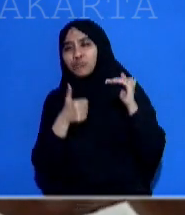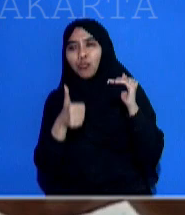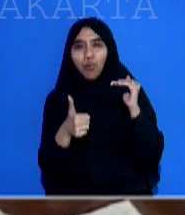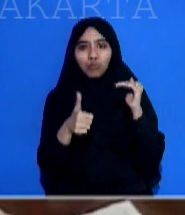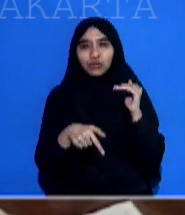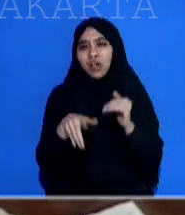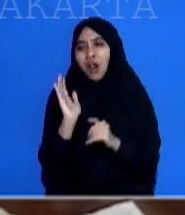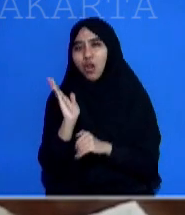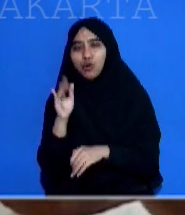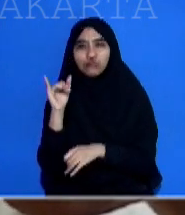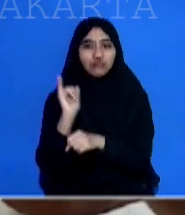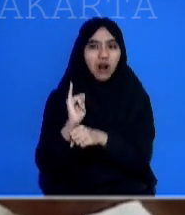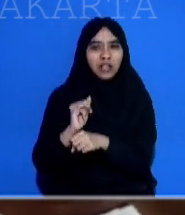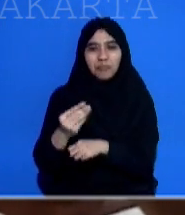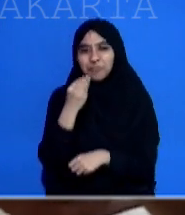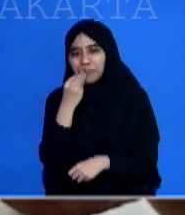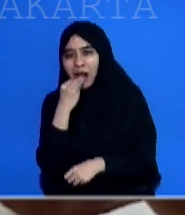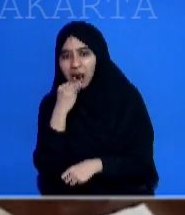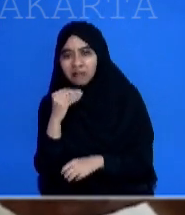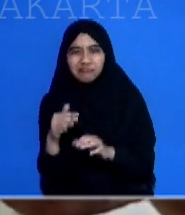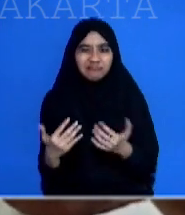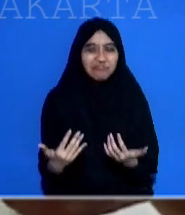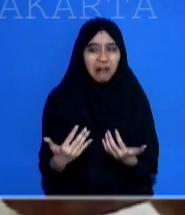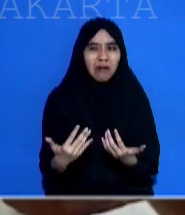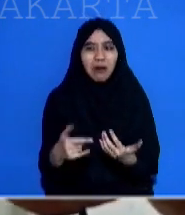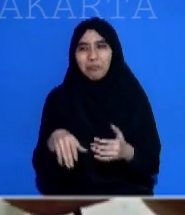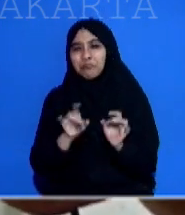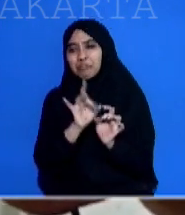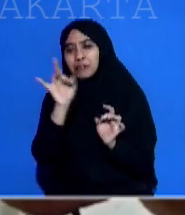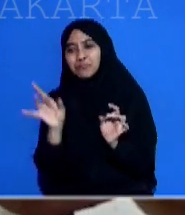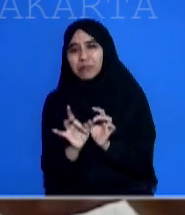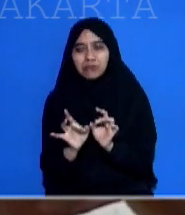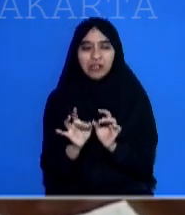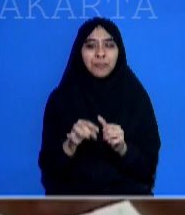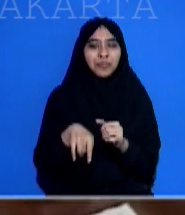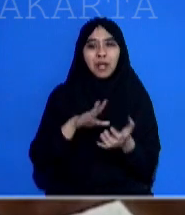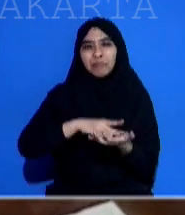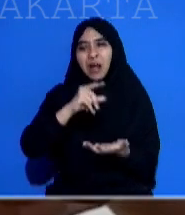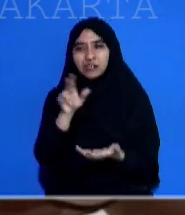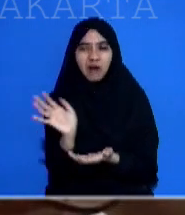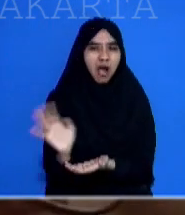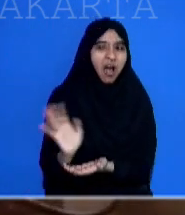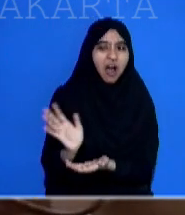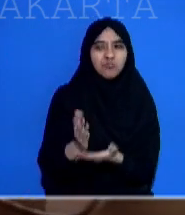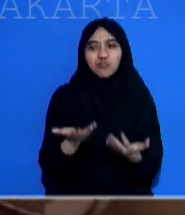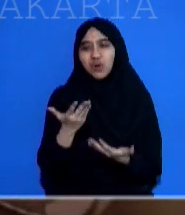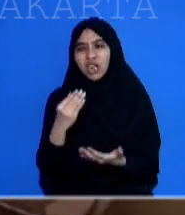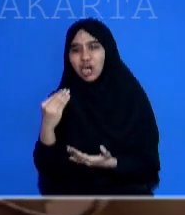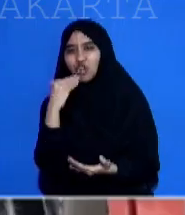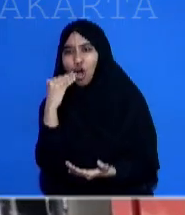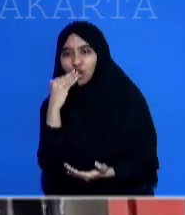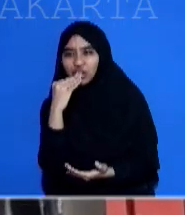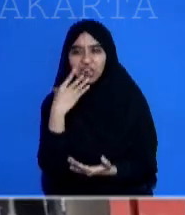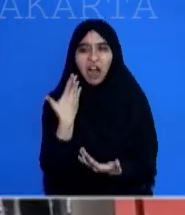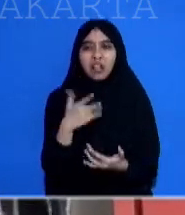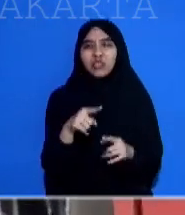untuk pola konsumsinya mungkin variasinya lebih tinggi sudah banyak makan roti Makan yang lain tapi kalau Gunung Kidul yang